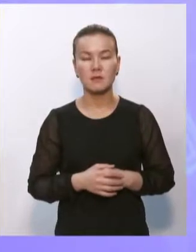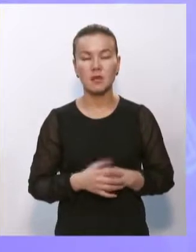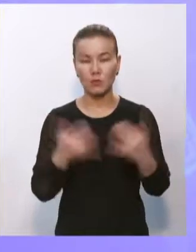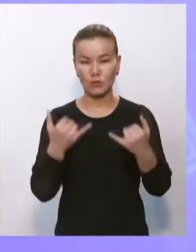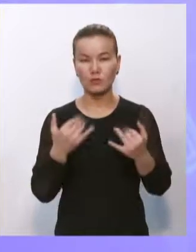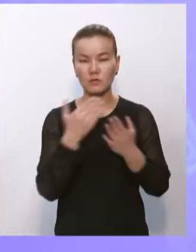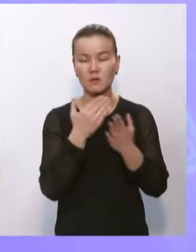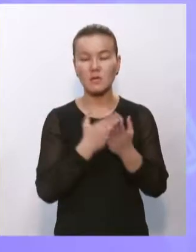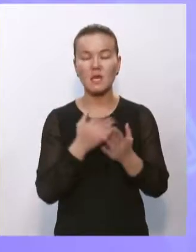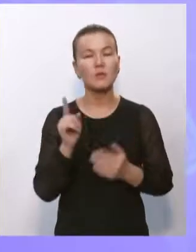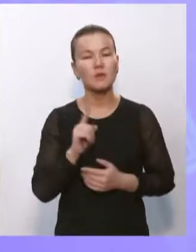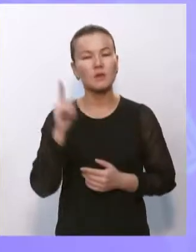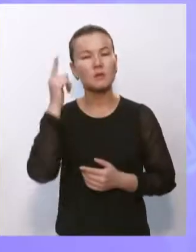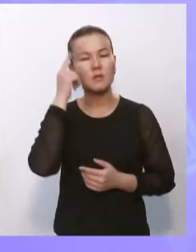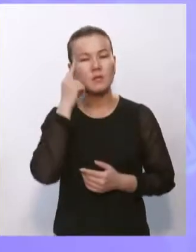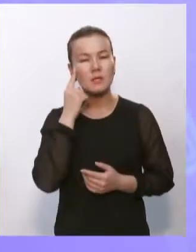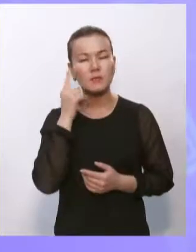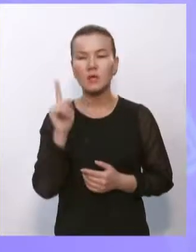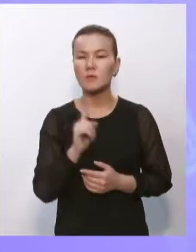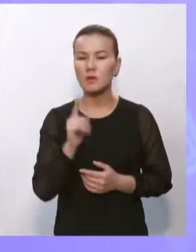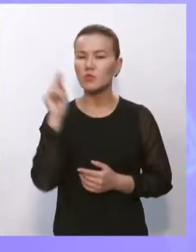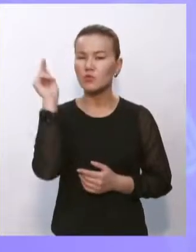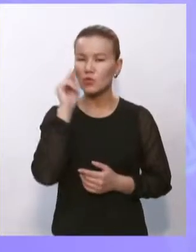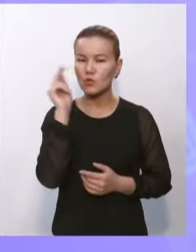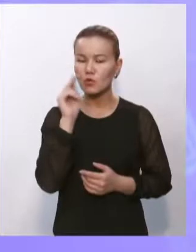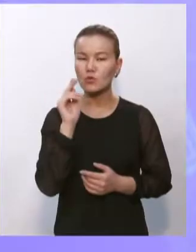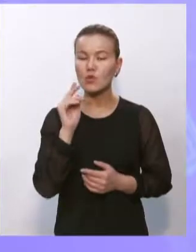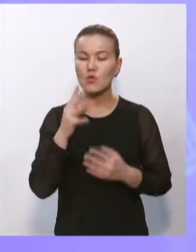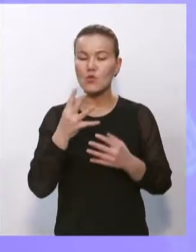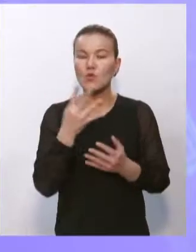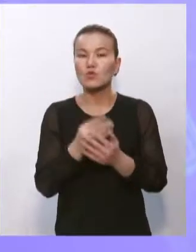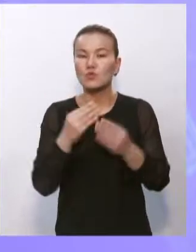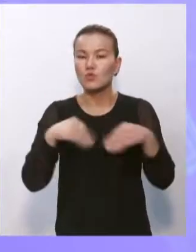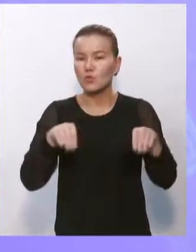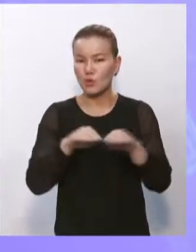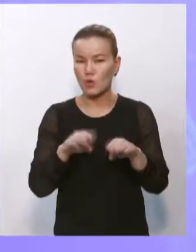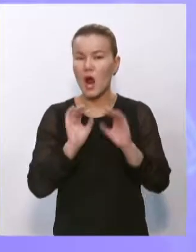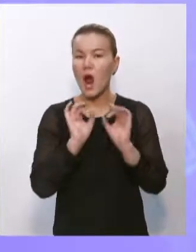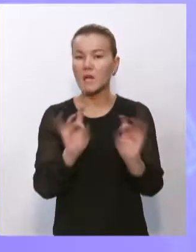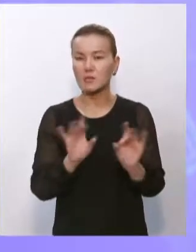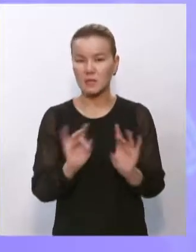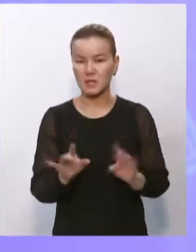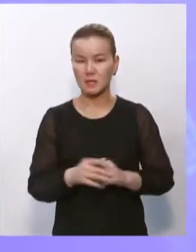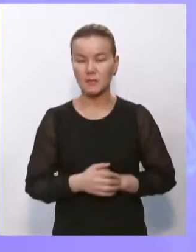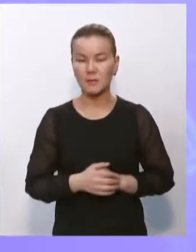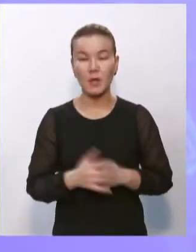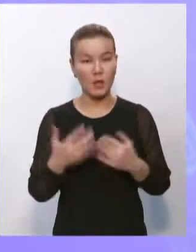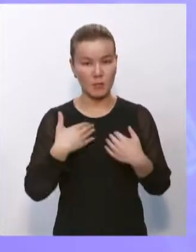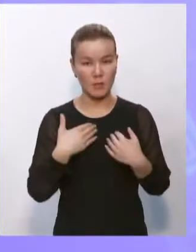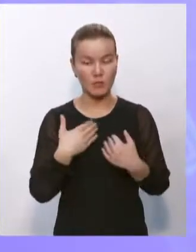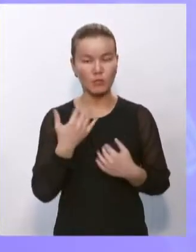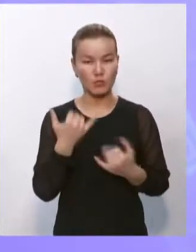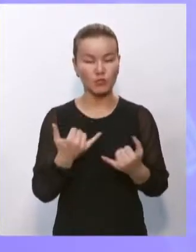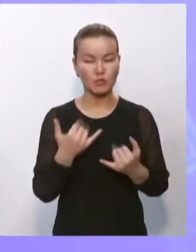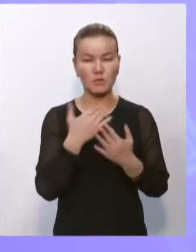Бүгүнкү сабакта эмнени билип, эмнени үйрөнгөнүңөрдү үй-бүлөңөргө айтып бергиле. Мен бүгүн